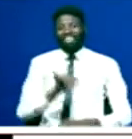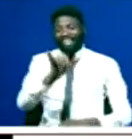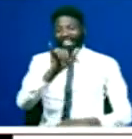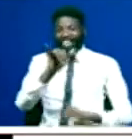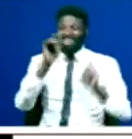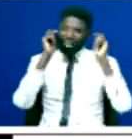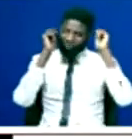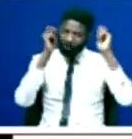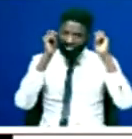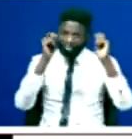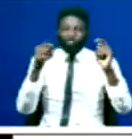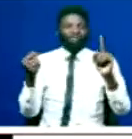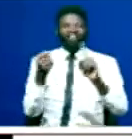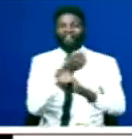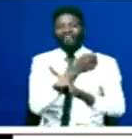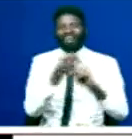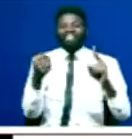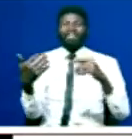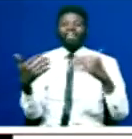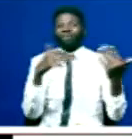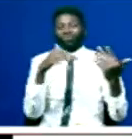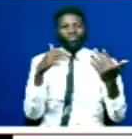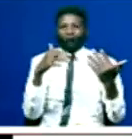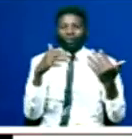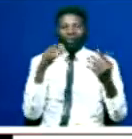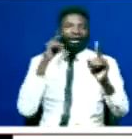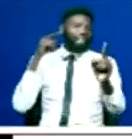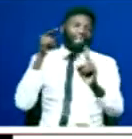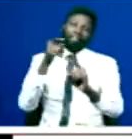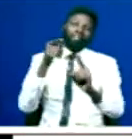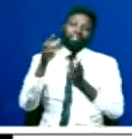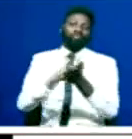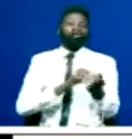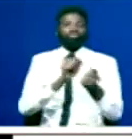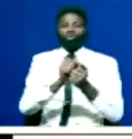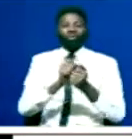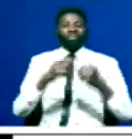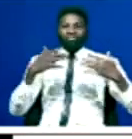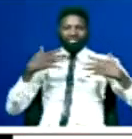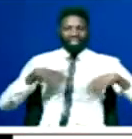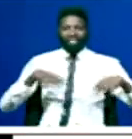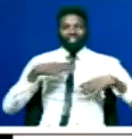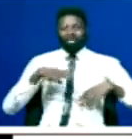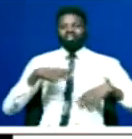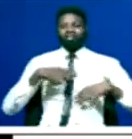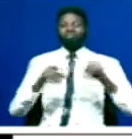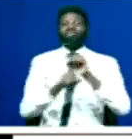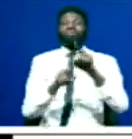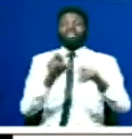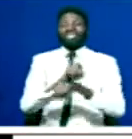vita ni ya kuharibu mali ya wananchi, kwa sababu hiyo ndio sera